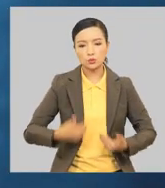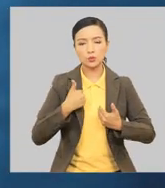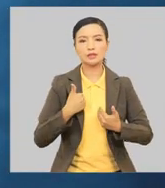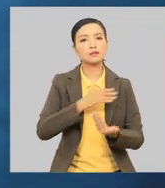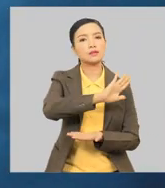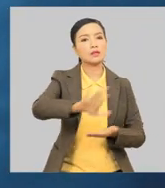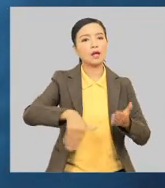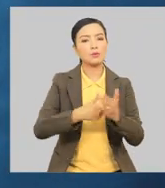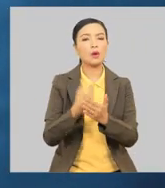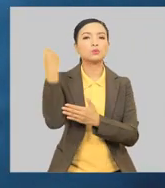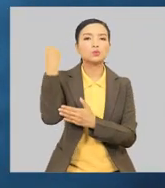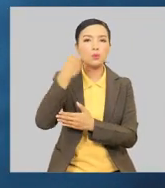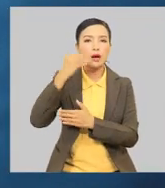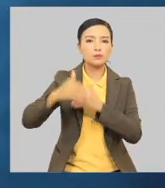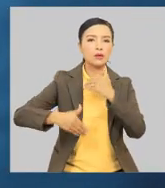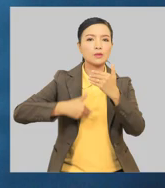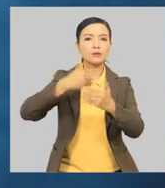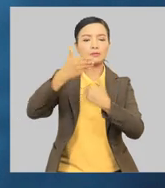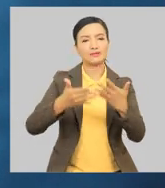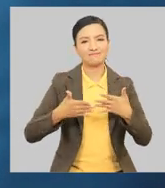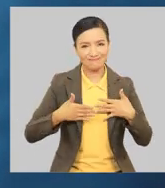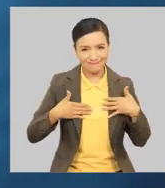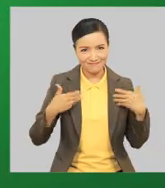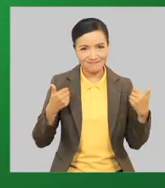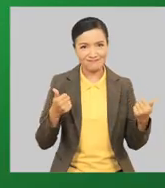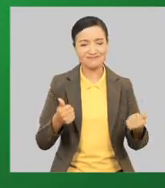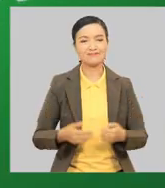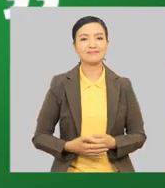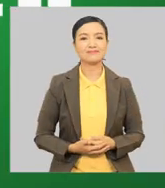ดในแต่ละวันให้มีความสุข